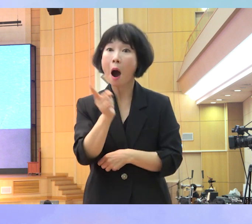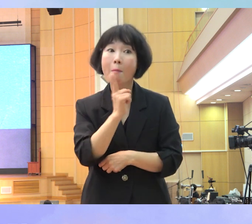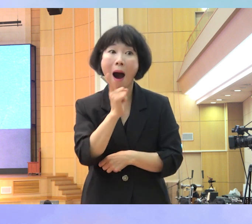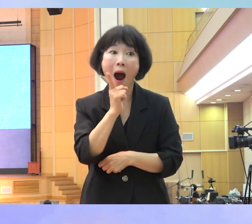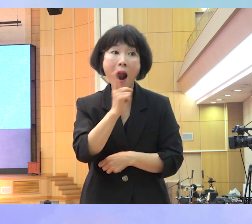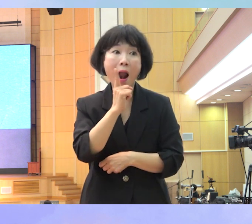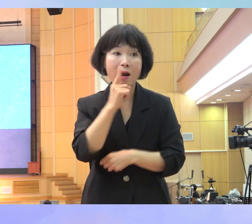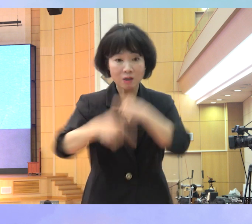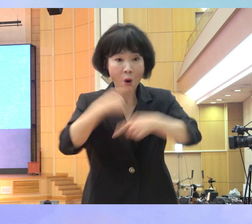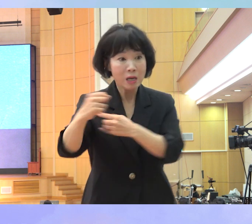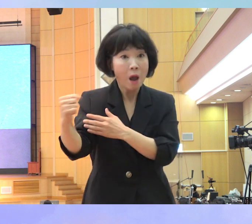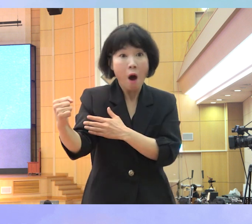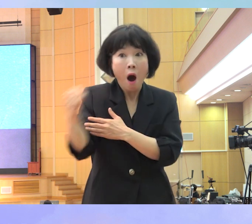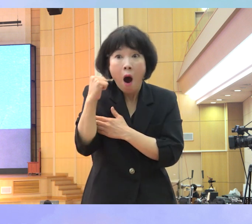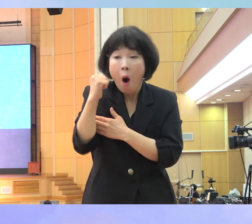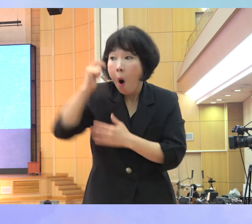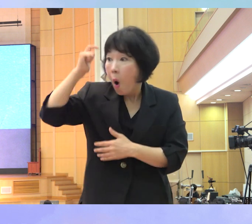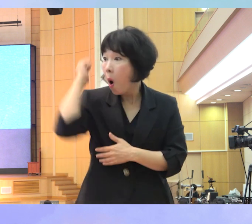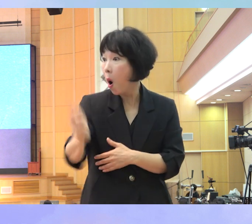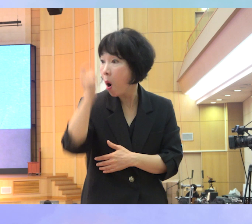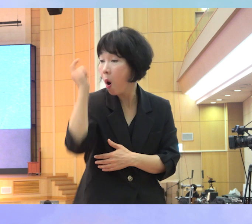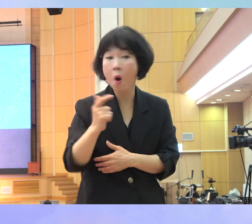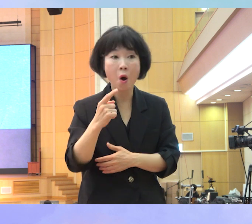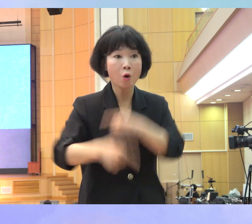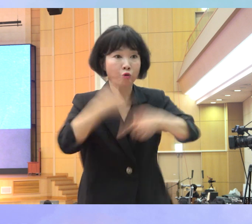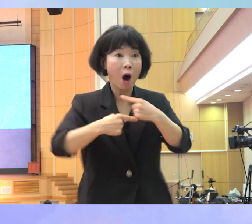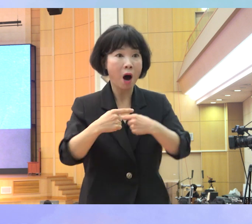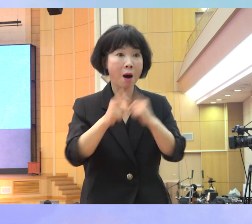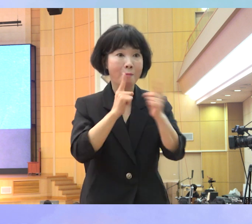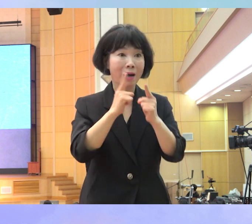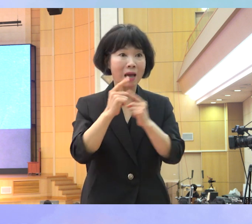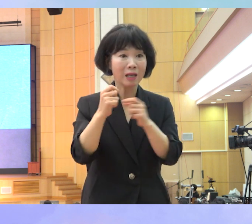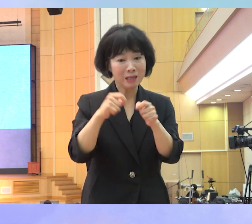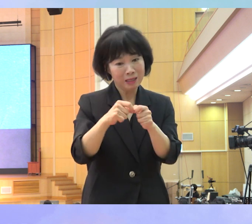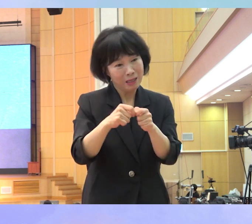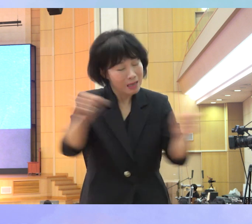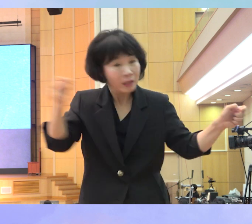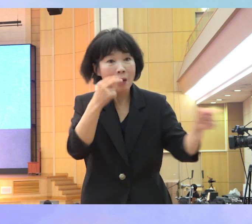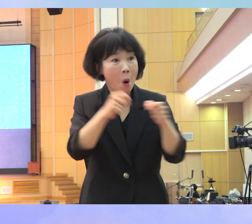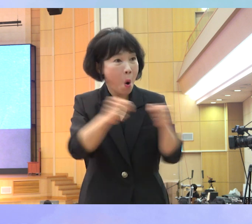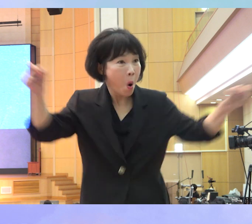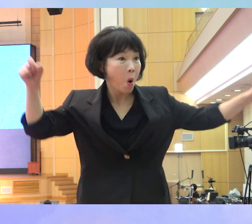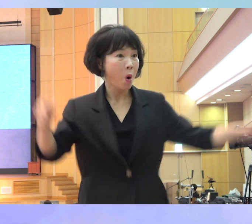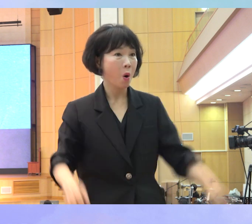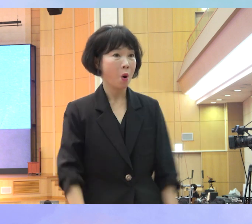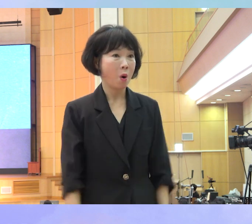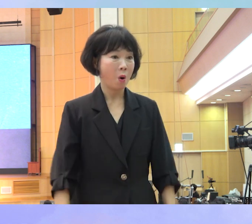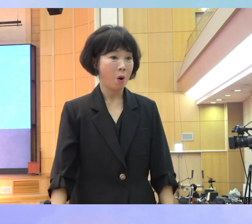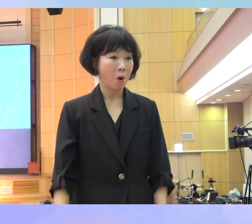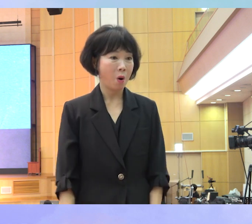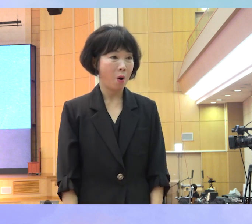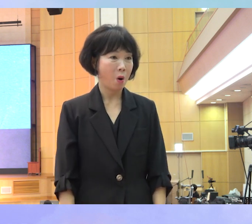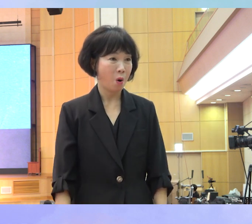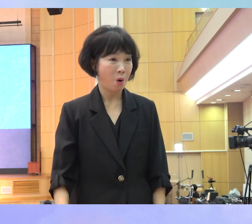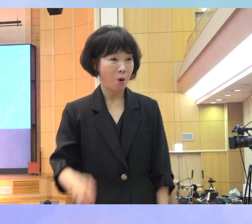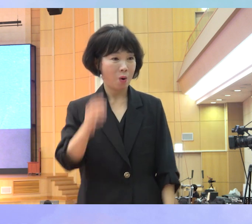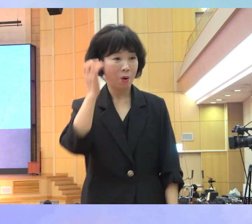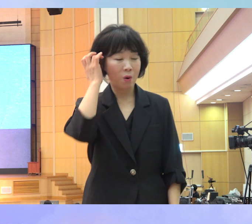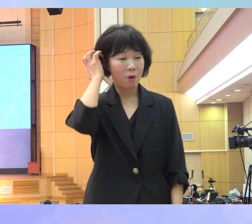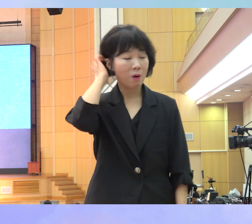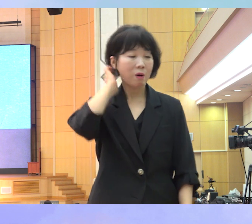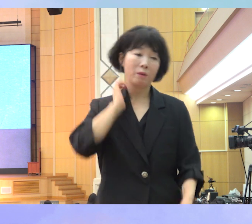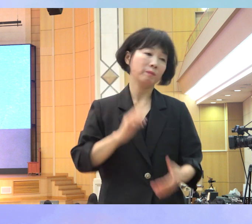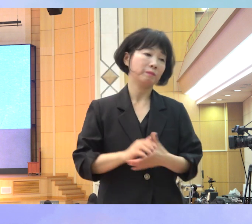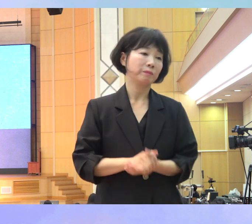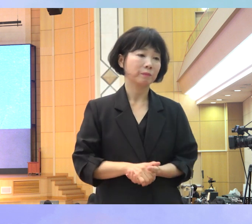세고 말이라는 건 수명이 어찌나 긴지, 제가 그 말그릇이라는 책에서도 초반에